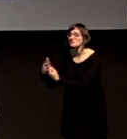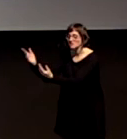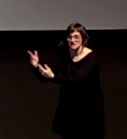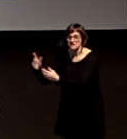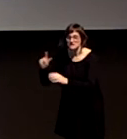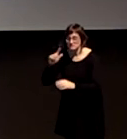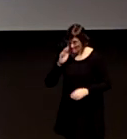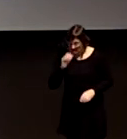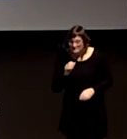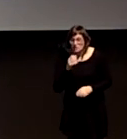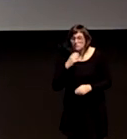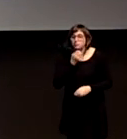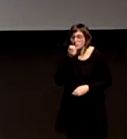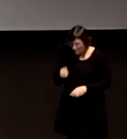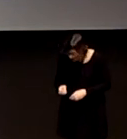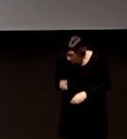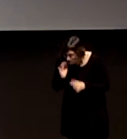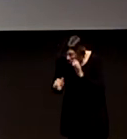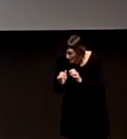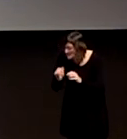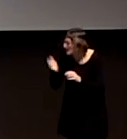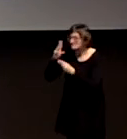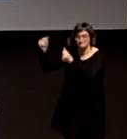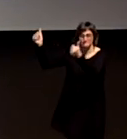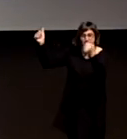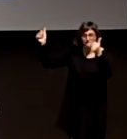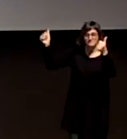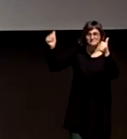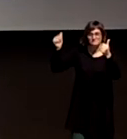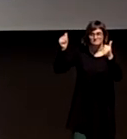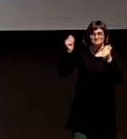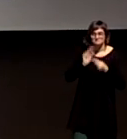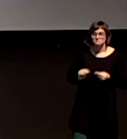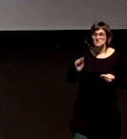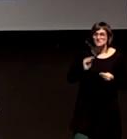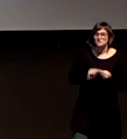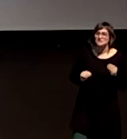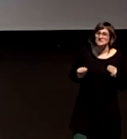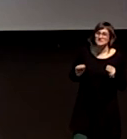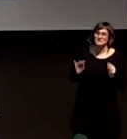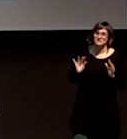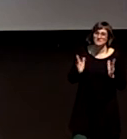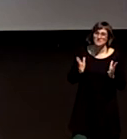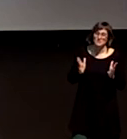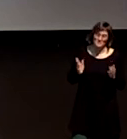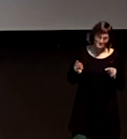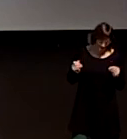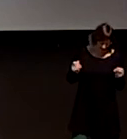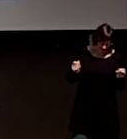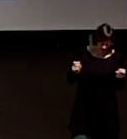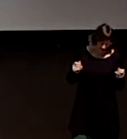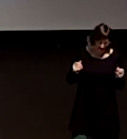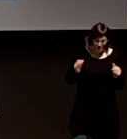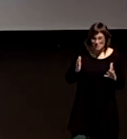plus jamais revu c'est tout est là alors je me demandais quel était le meilleur moyen de ne